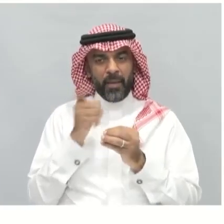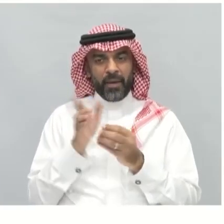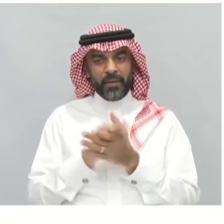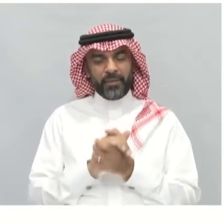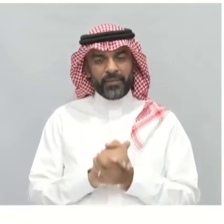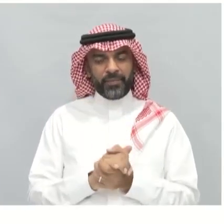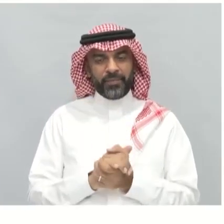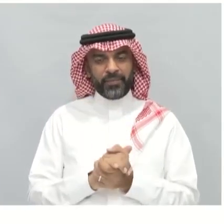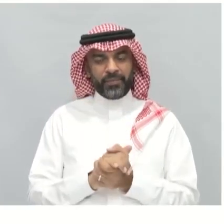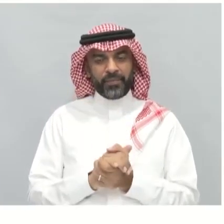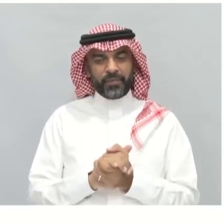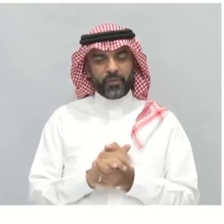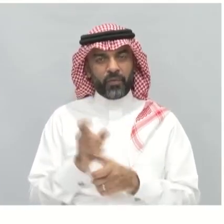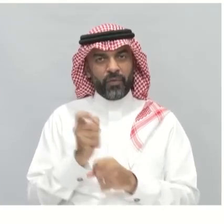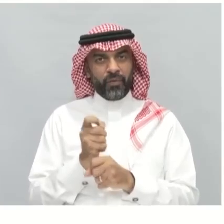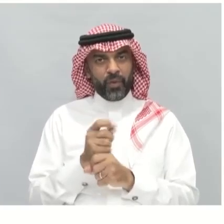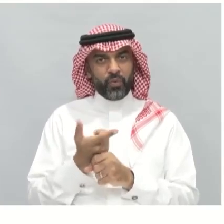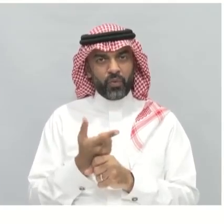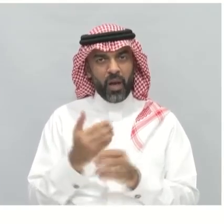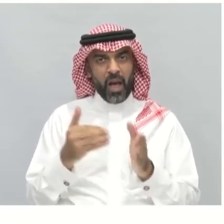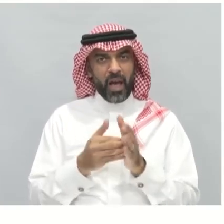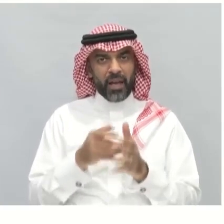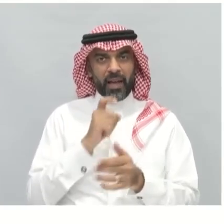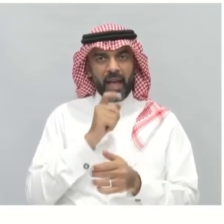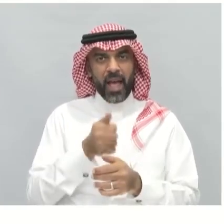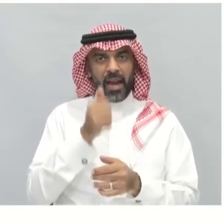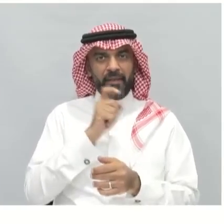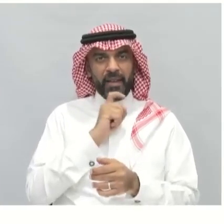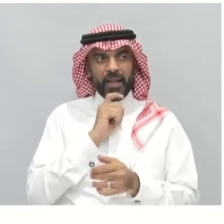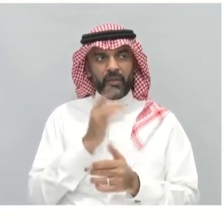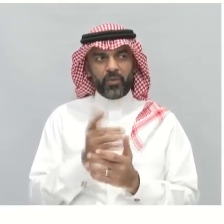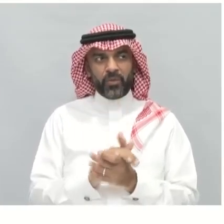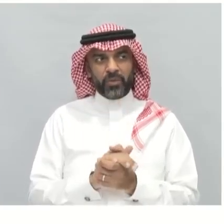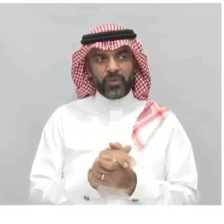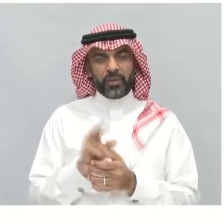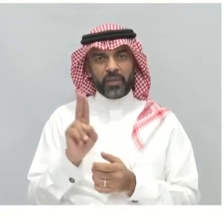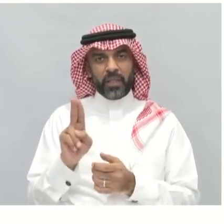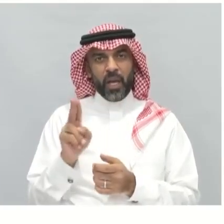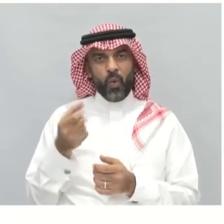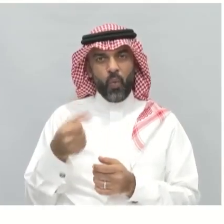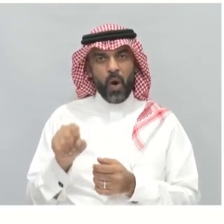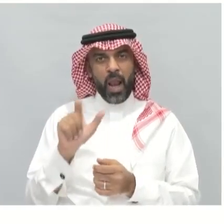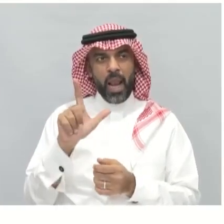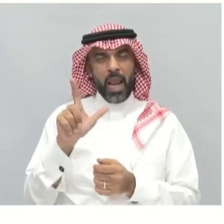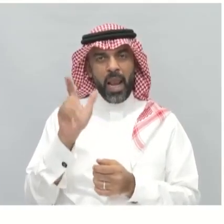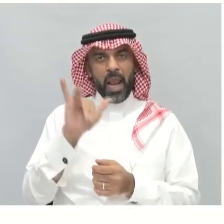1374 ما الفعل المنتهي بالف اللينه احسنتم هو الفعل